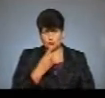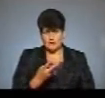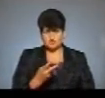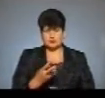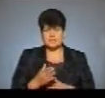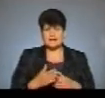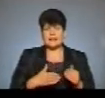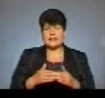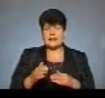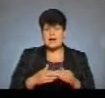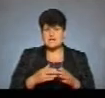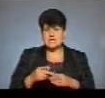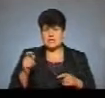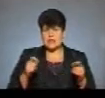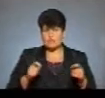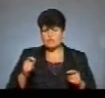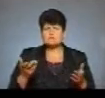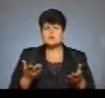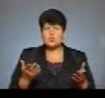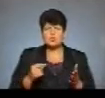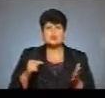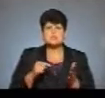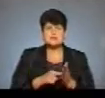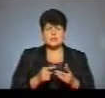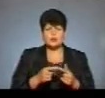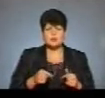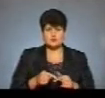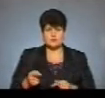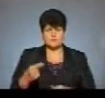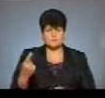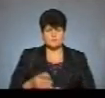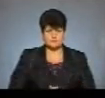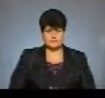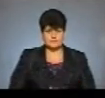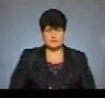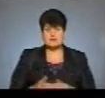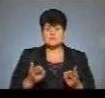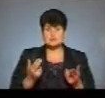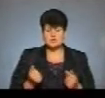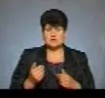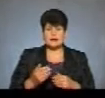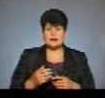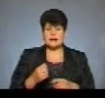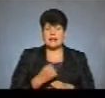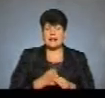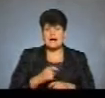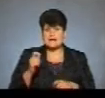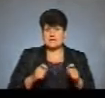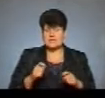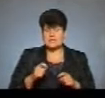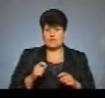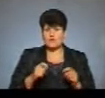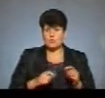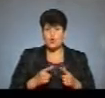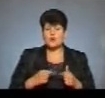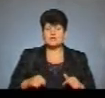кар'єрний форум. Насамперед, хочу запитати, з якою ціллю їх організовують на Тернопільщині? Звичайно, що кар'єрні форуми, вони організовуються